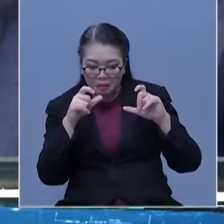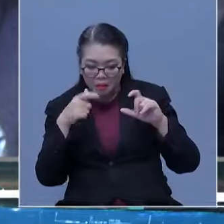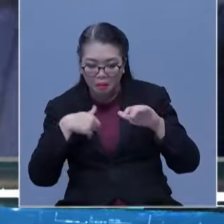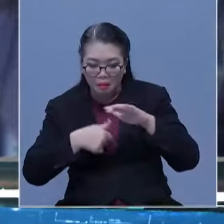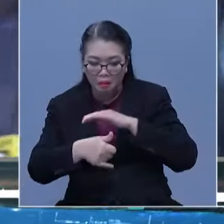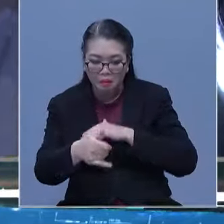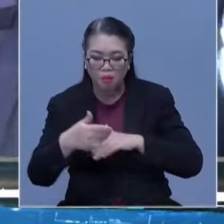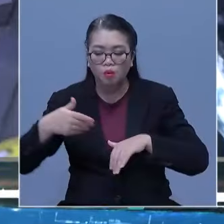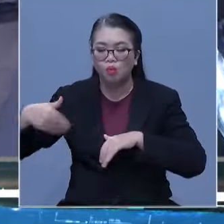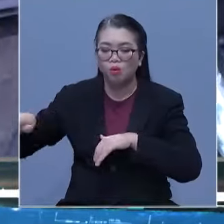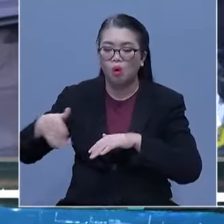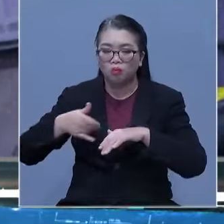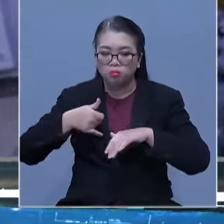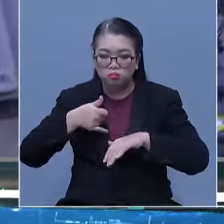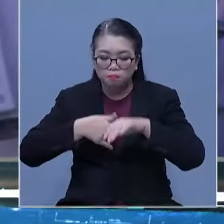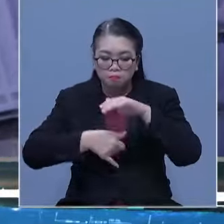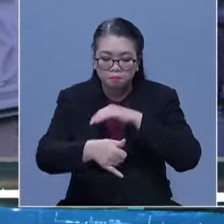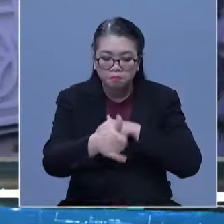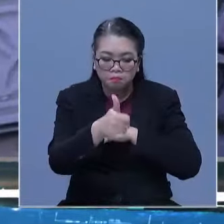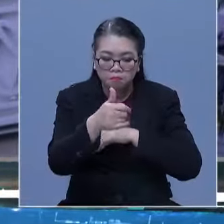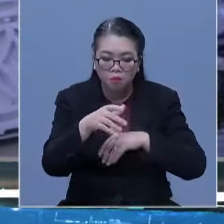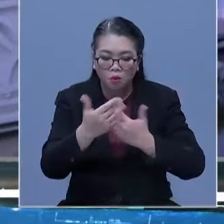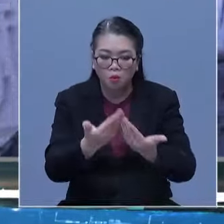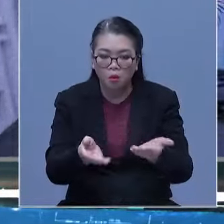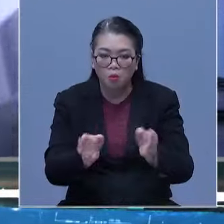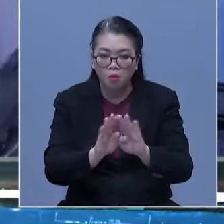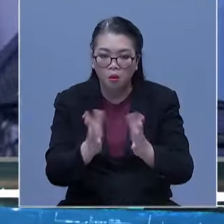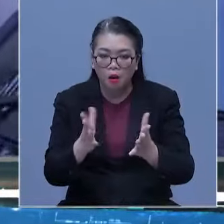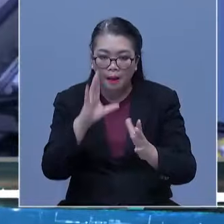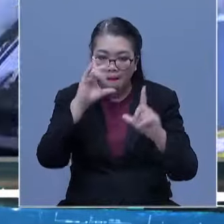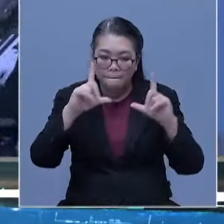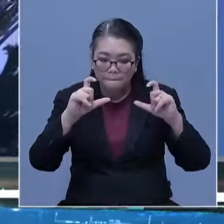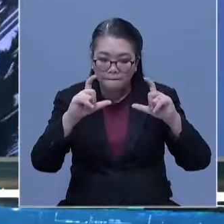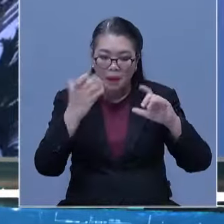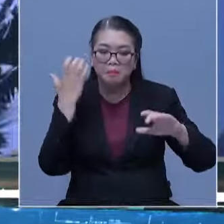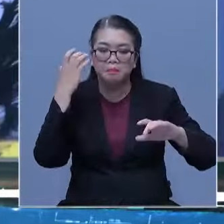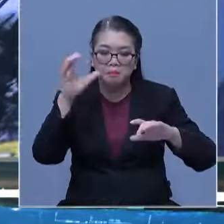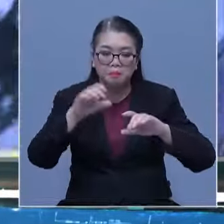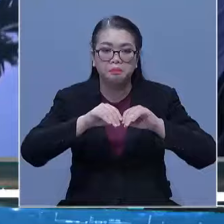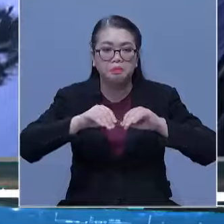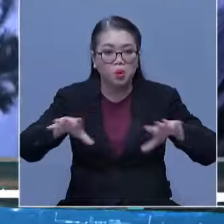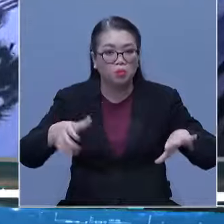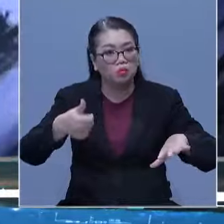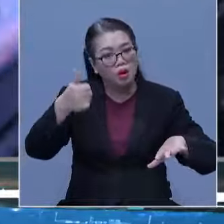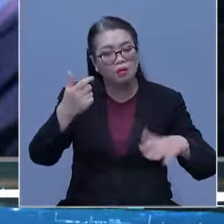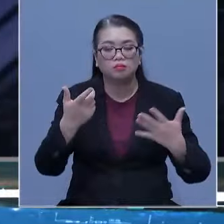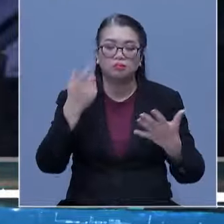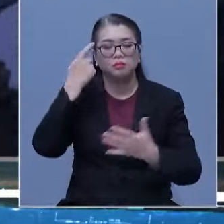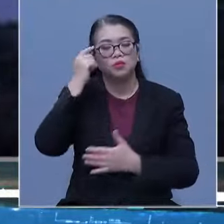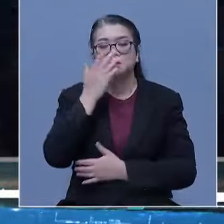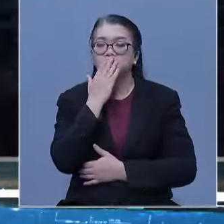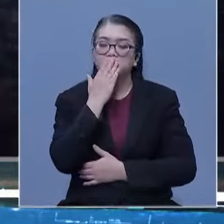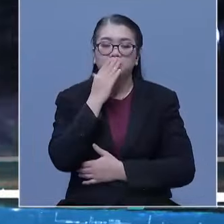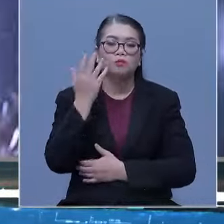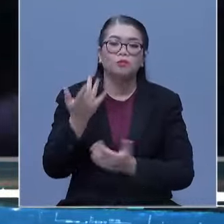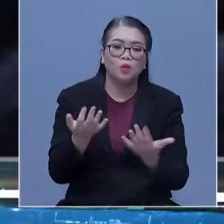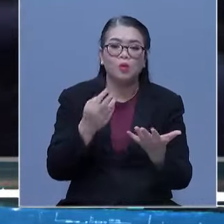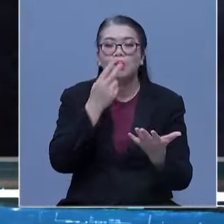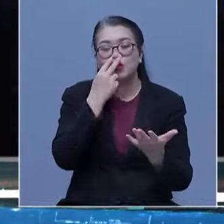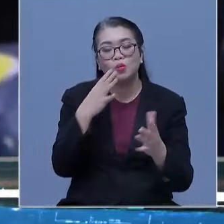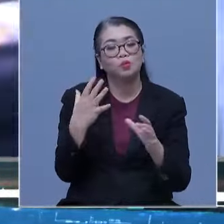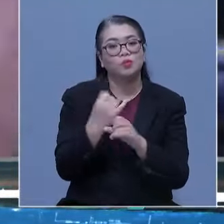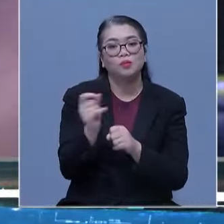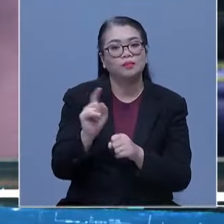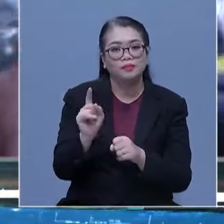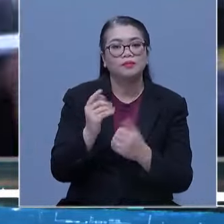มวลชนได้แต่อยู่ข้างนอกหรืออาจจะมีคนในครอบครัวนำภาพมาโพสต์ก็ได้เอออาจจะต้องรอแบบนั้นนะฮะรอติดตามความ